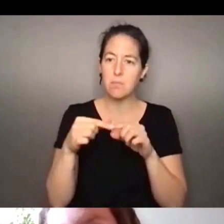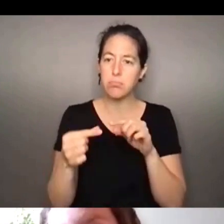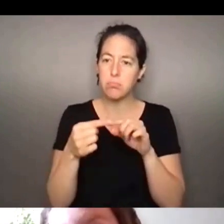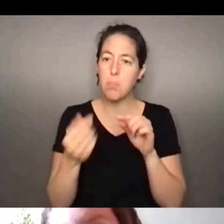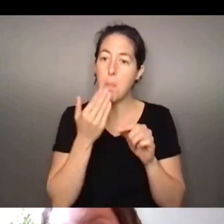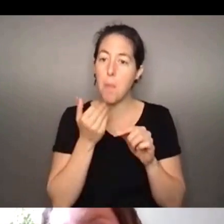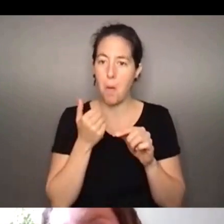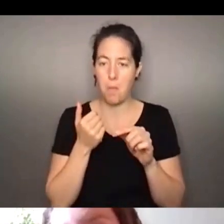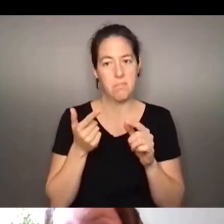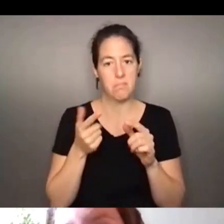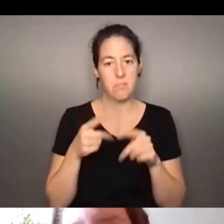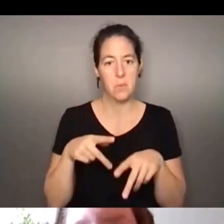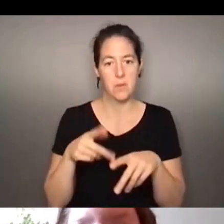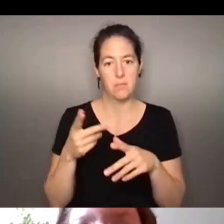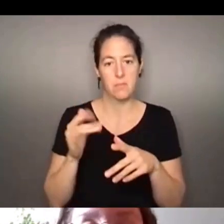feuilles.